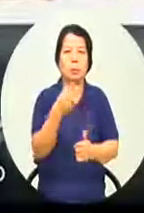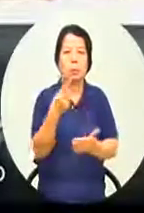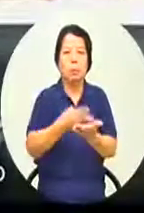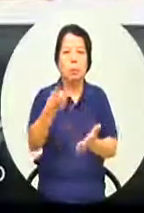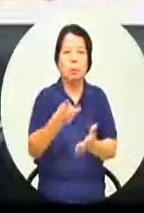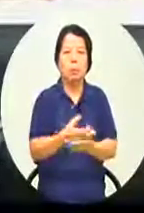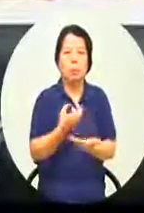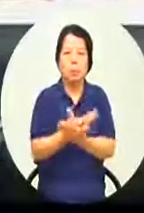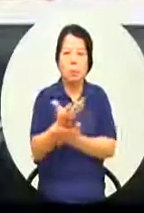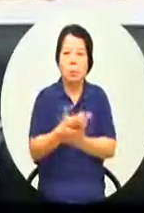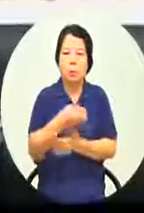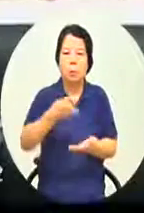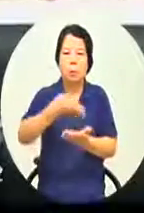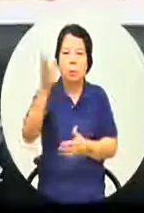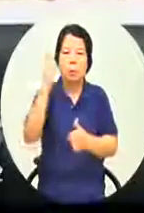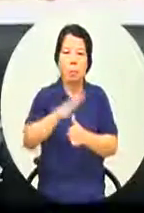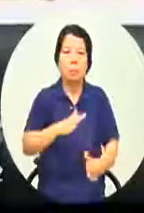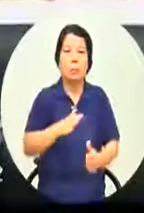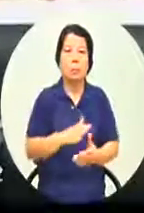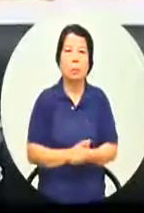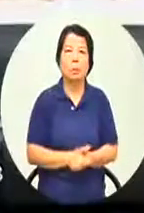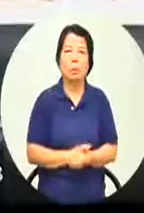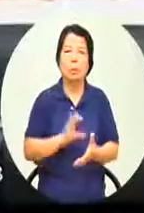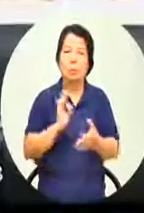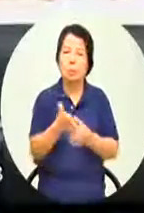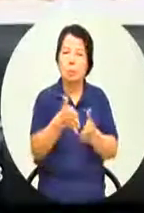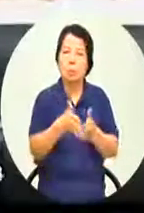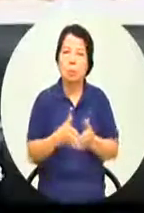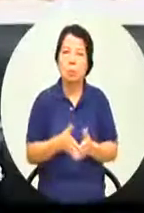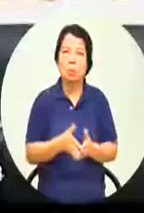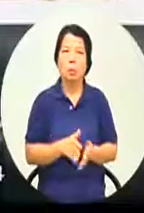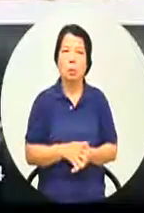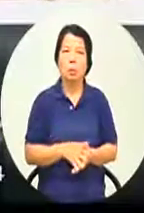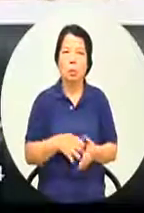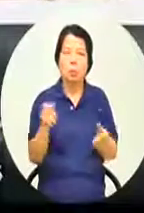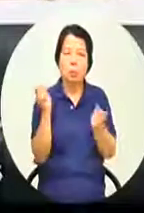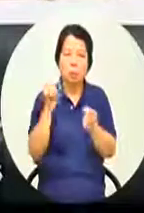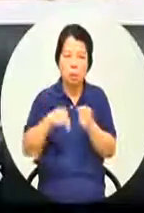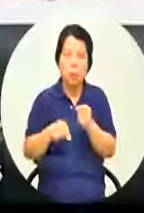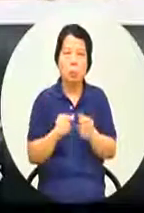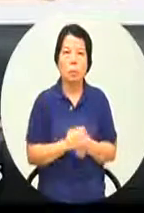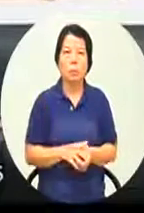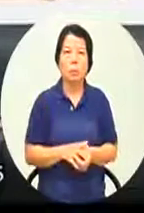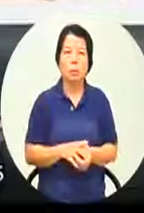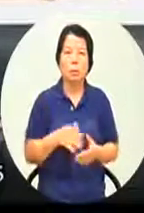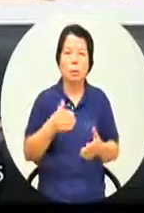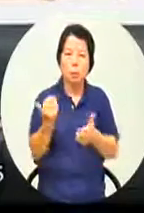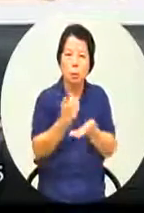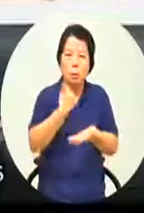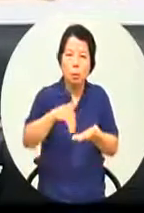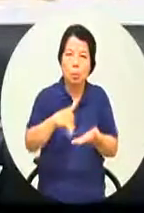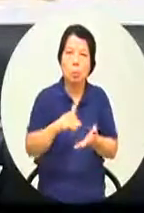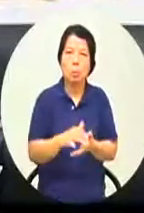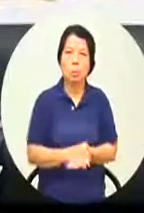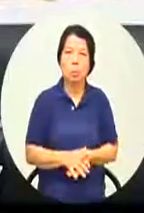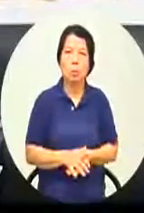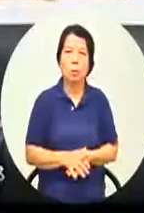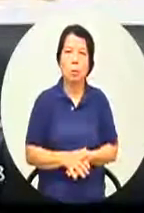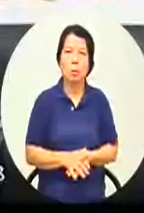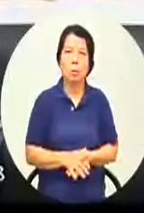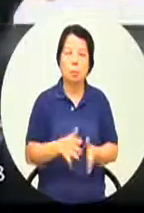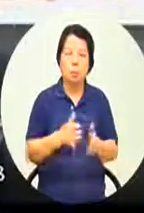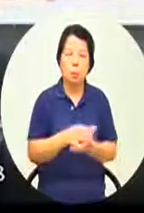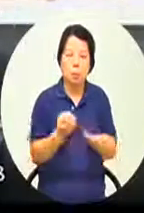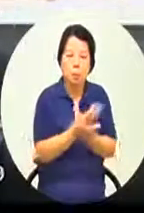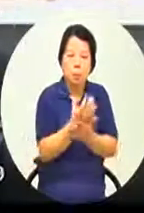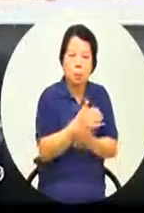次流标。那么我请教你，为什么我们这一次的 预算书里面，我们是看到了莲潭